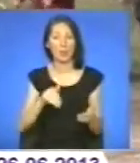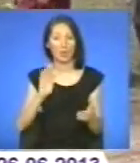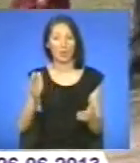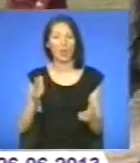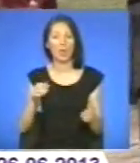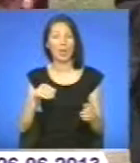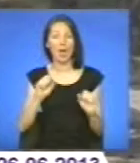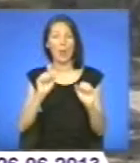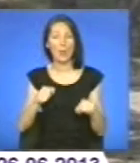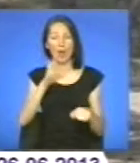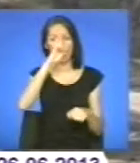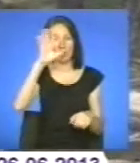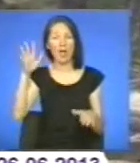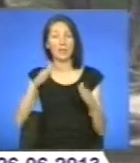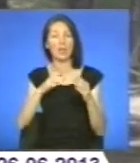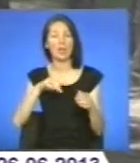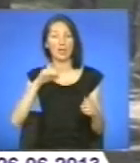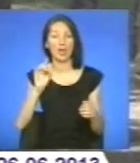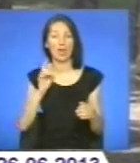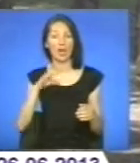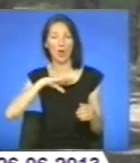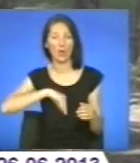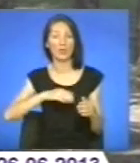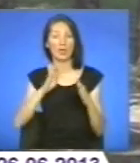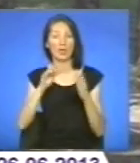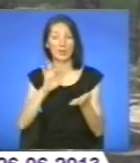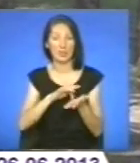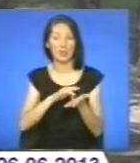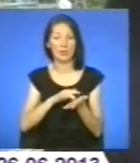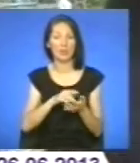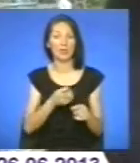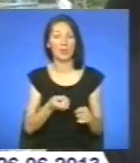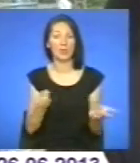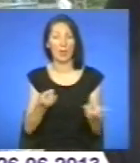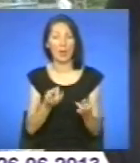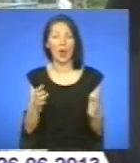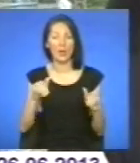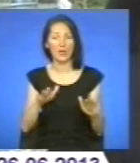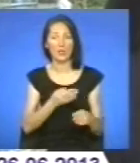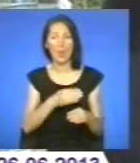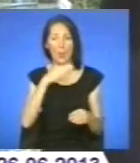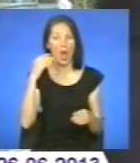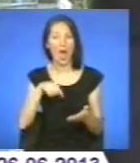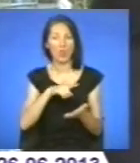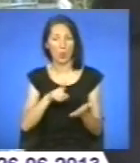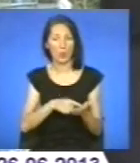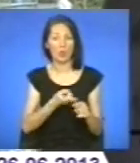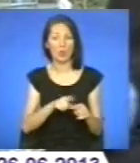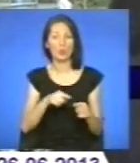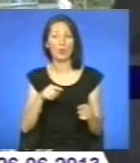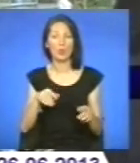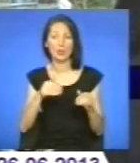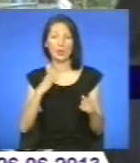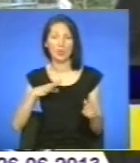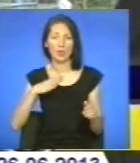щодо земельних питань. У цьому духовенство сподівається на допомогу держави. Сподіваємося, що нам вдасться вирішити проблеми